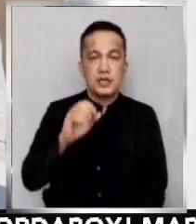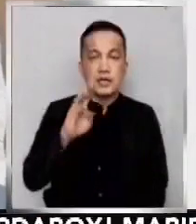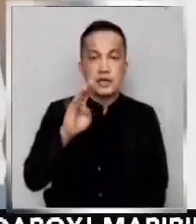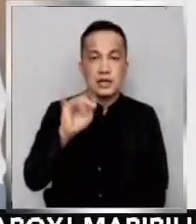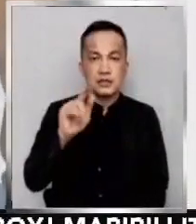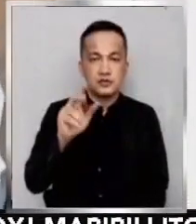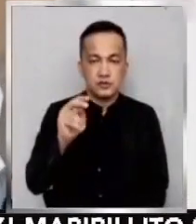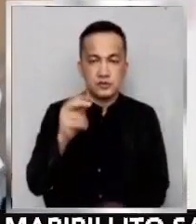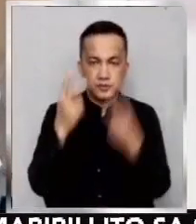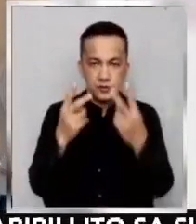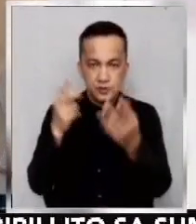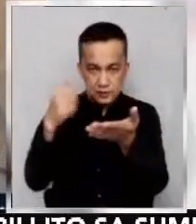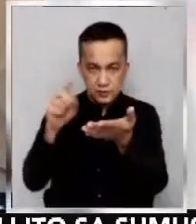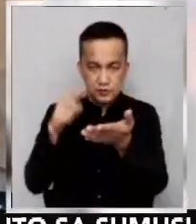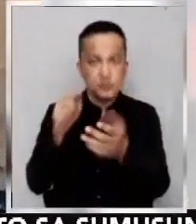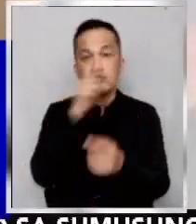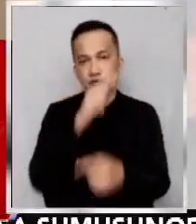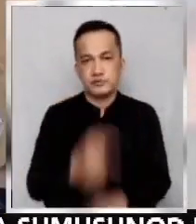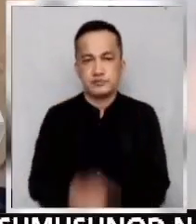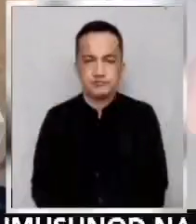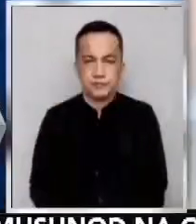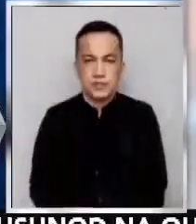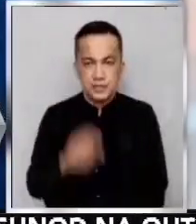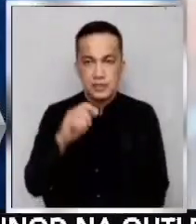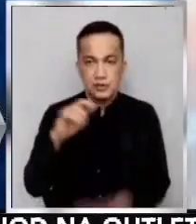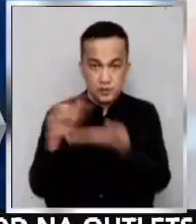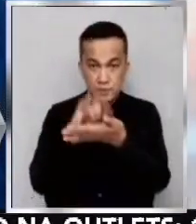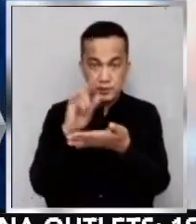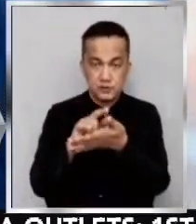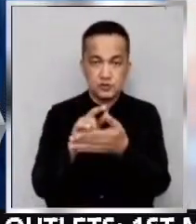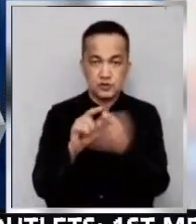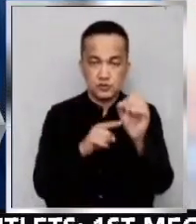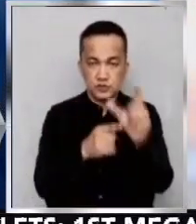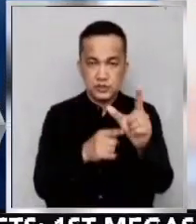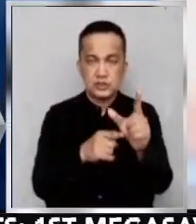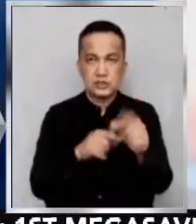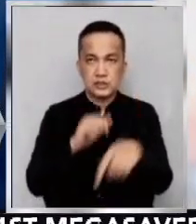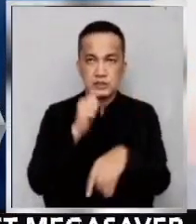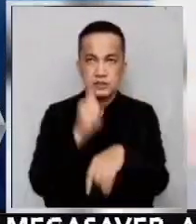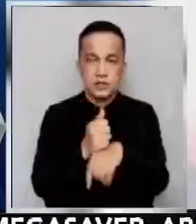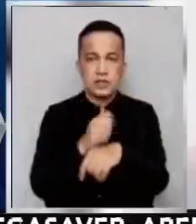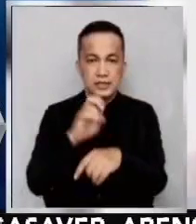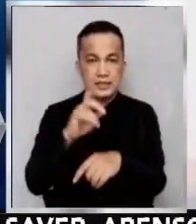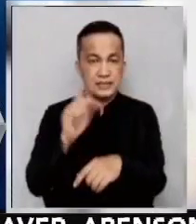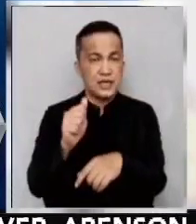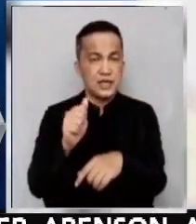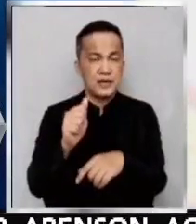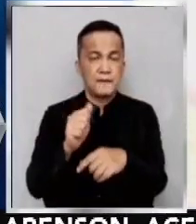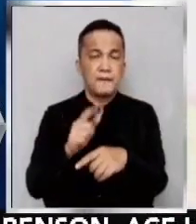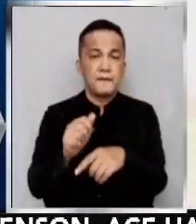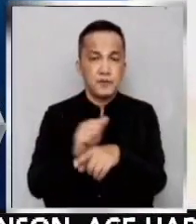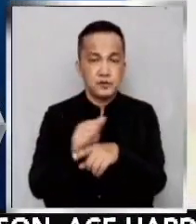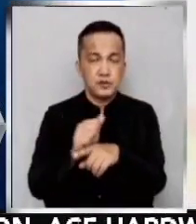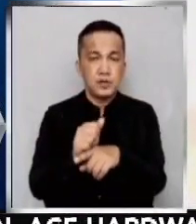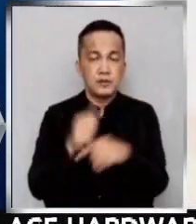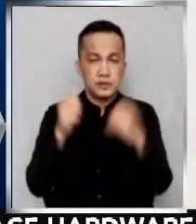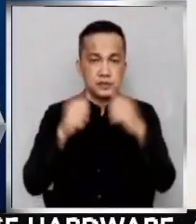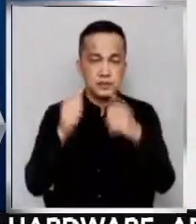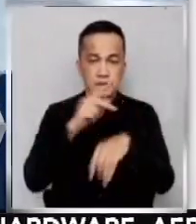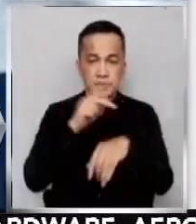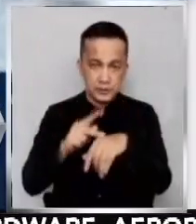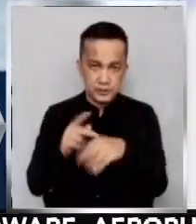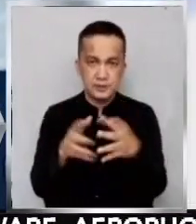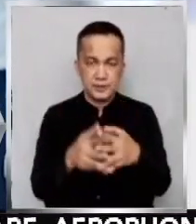bumisita at nag-inspeksyon doon. Ang airbase ay isa sa mga orihinal na itinakdang site para sa EDCA o Enhanced Defense Cooperation Agreement ng Pilipinas at ng